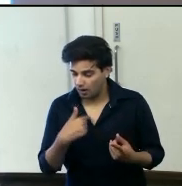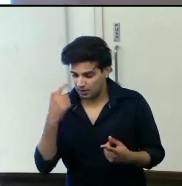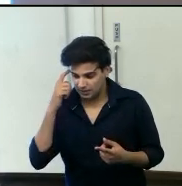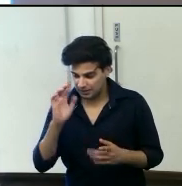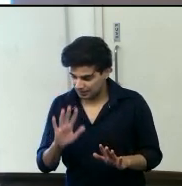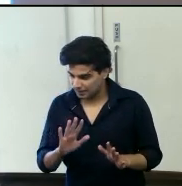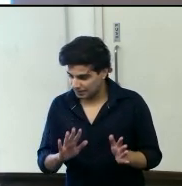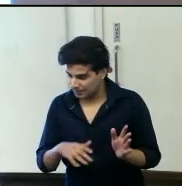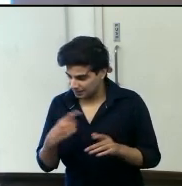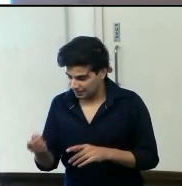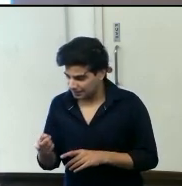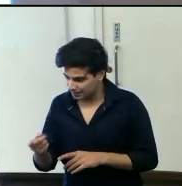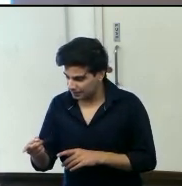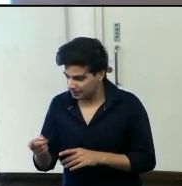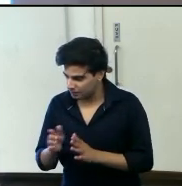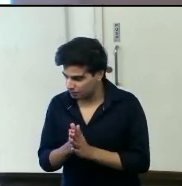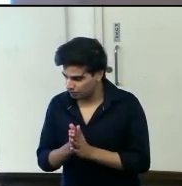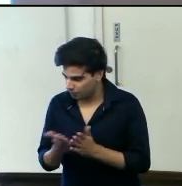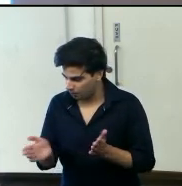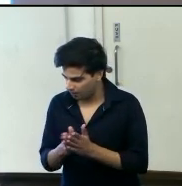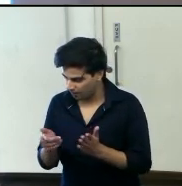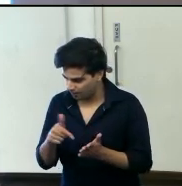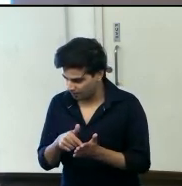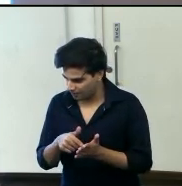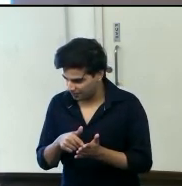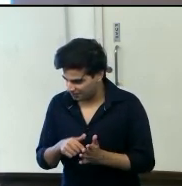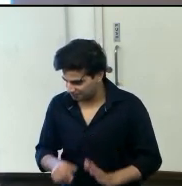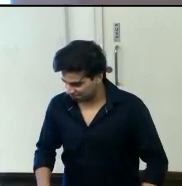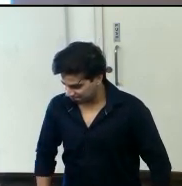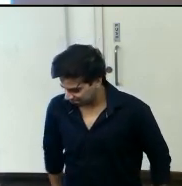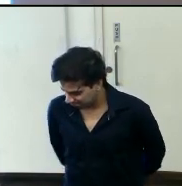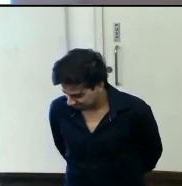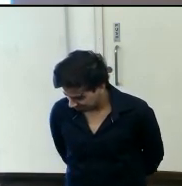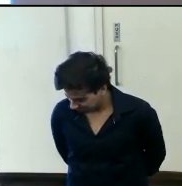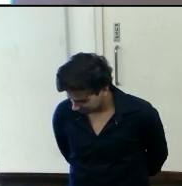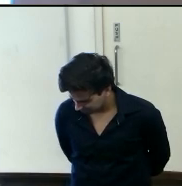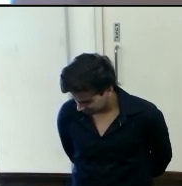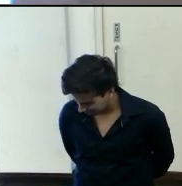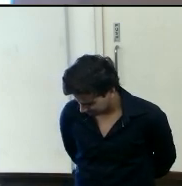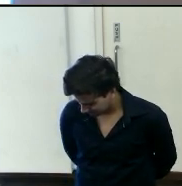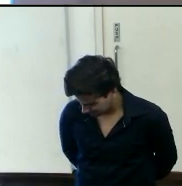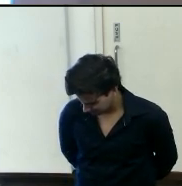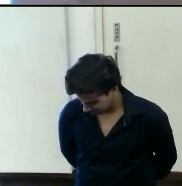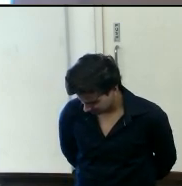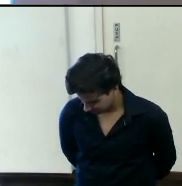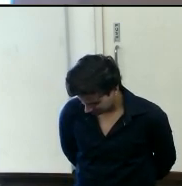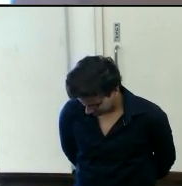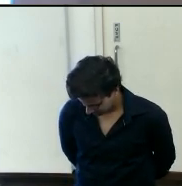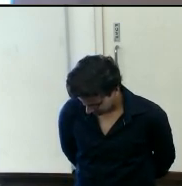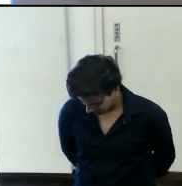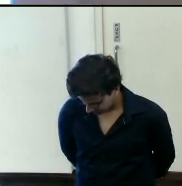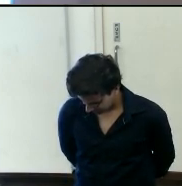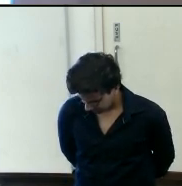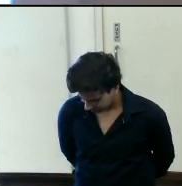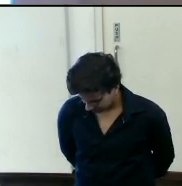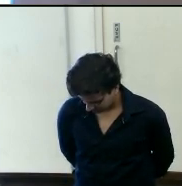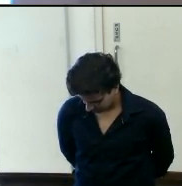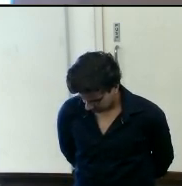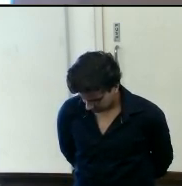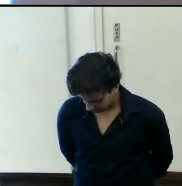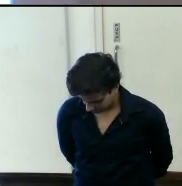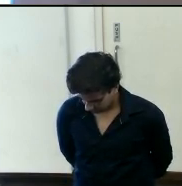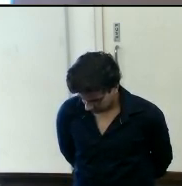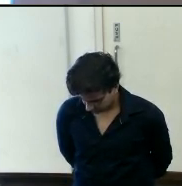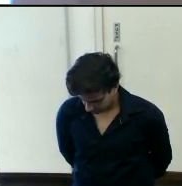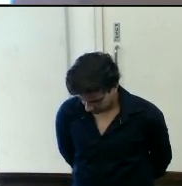ಕಲಾವಿದರ ಪುಸ್ತಕಗಳನ್ನ ನಾನು ಮಾಡೋದಕ್ಕೆ ಶುರು ಮಾಡಿದ್ದು ಯಾವಾಗ ಅಂತಂದರೆ, ನನ್ನ ಪೇಂಟಿಂಗ್ಗಳಲ್ಲಿ